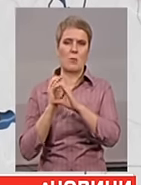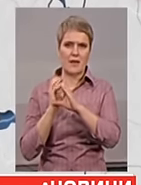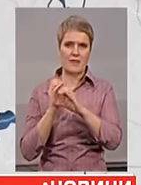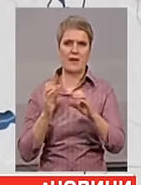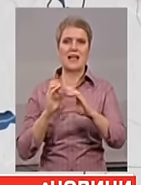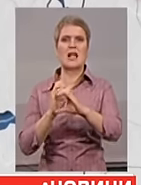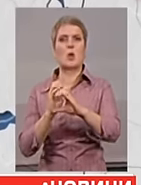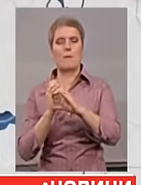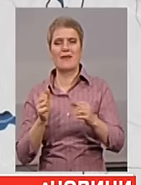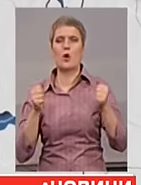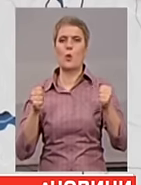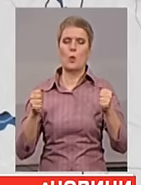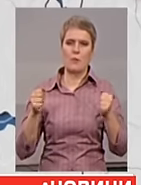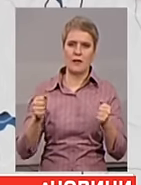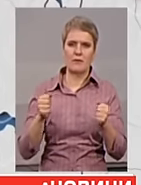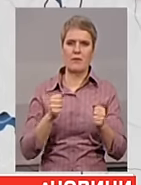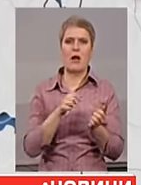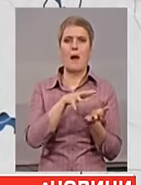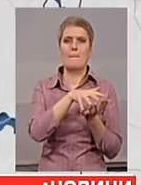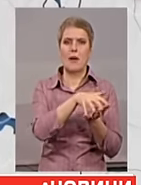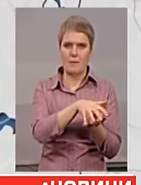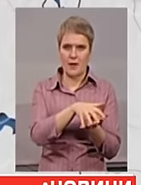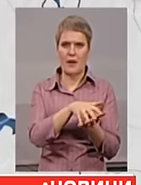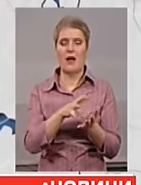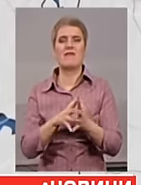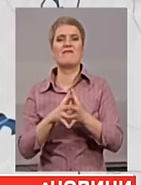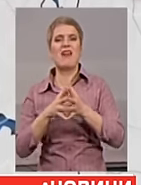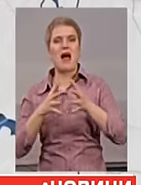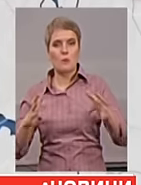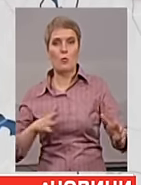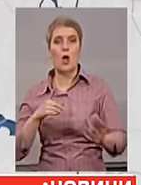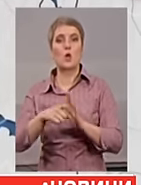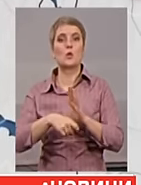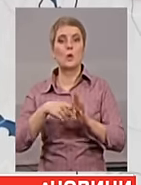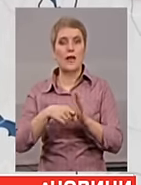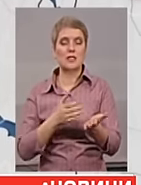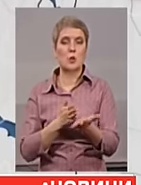БМП і БТРів. Найбільше обстрілів було на Донецькому напрямку, зокрема в районі Авдіївки.